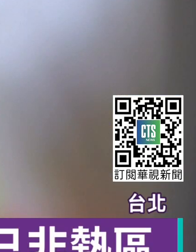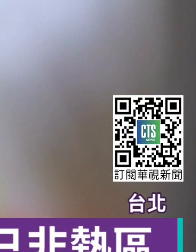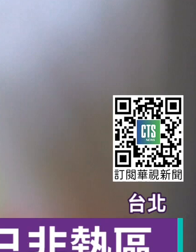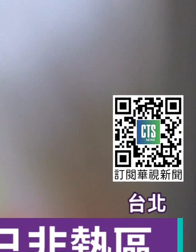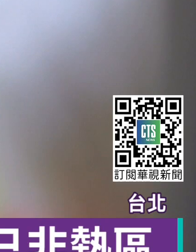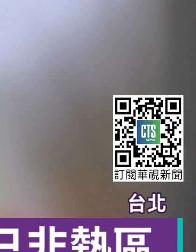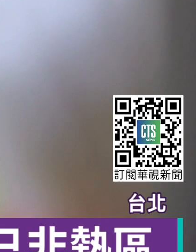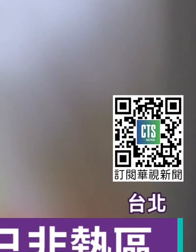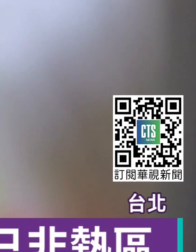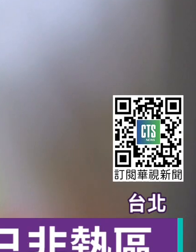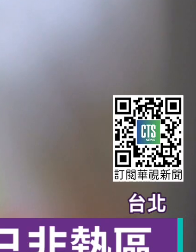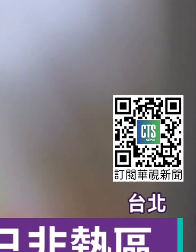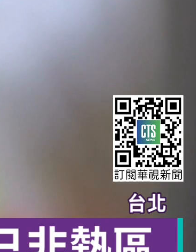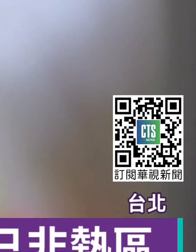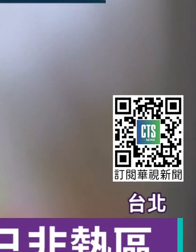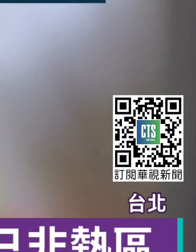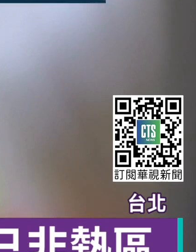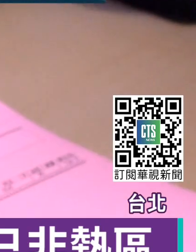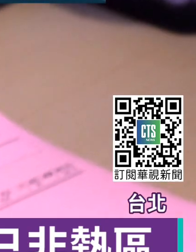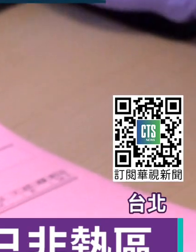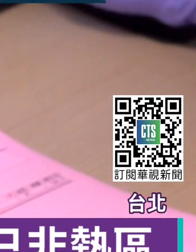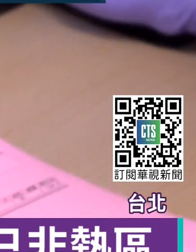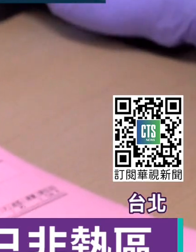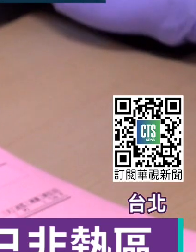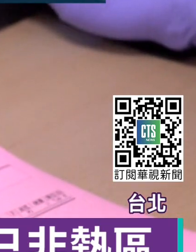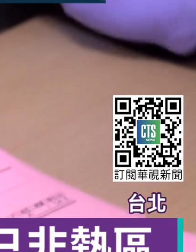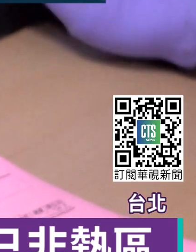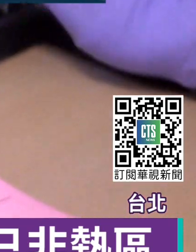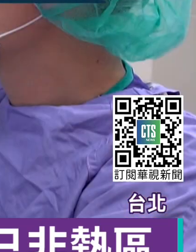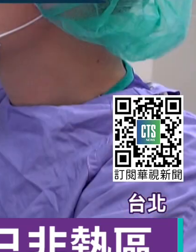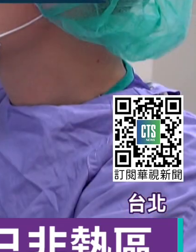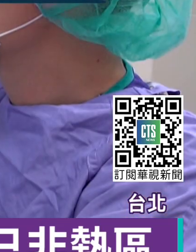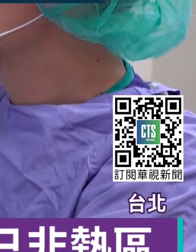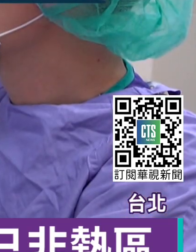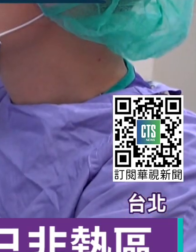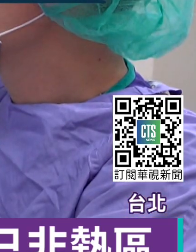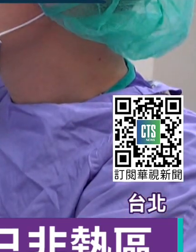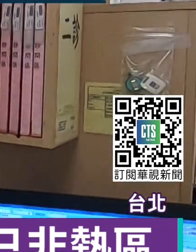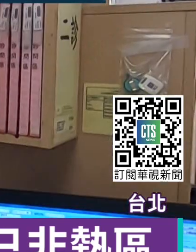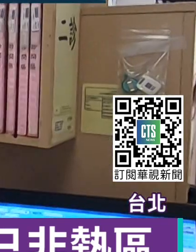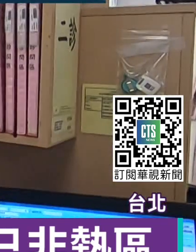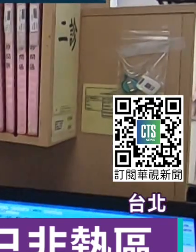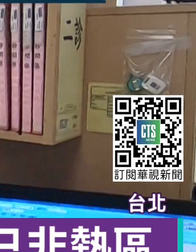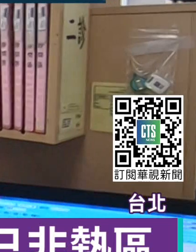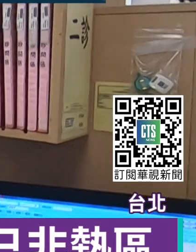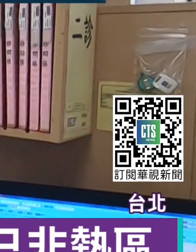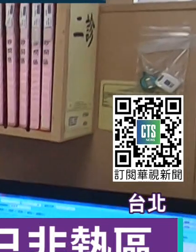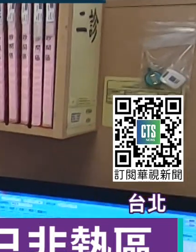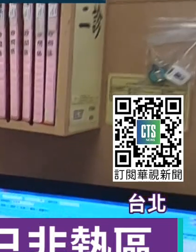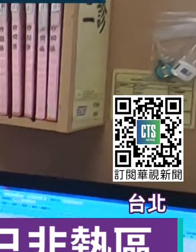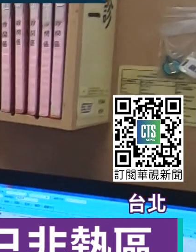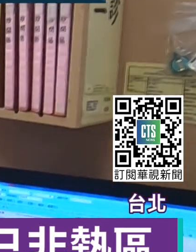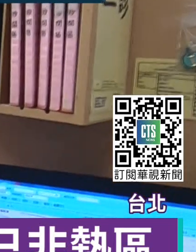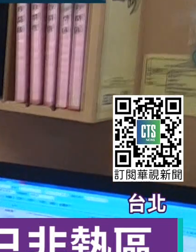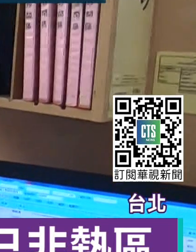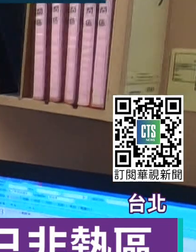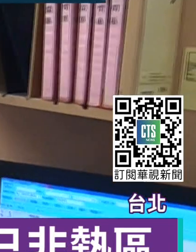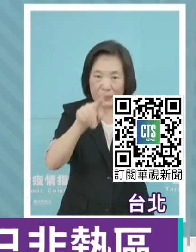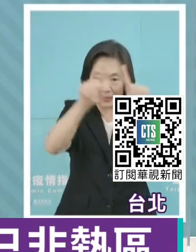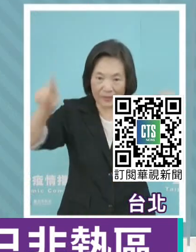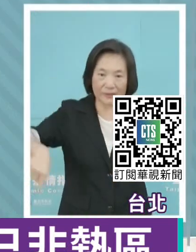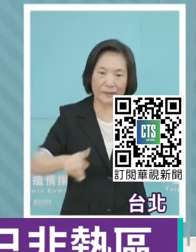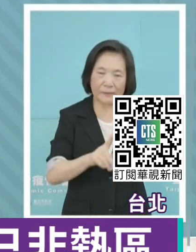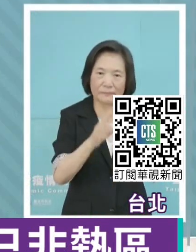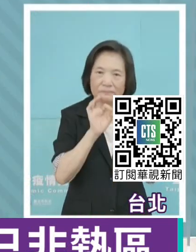趋势像是溜滑梯，逐渐下滑。就连北市7家医院12号筛检1243例，最后也只发现1例确